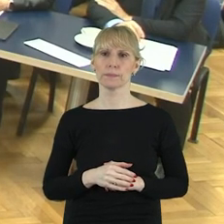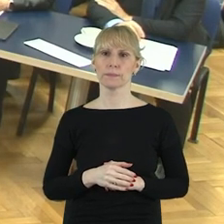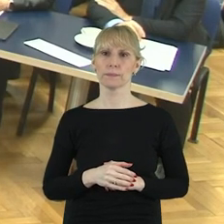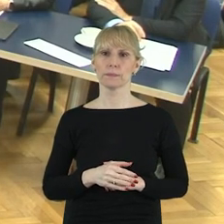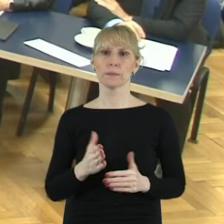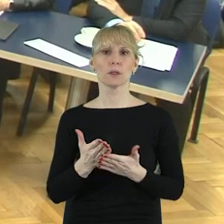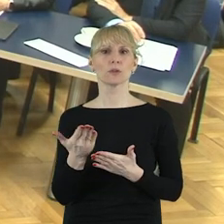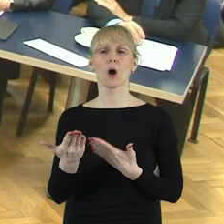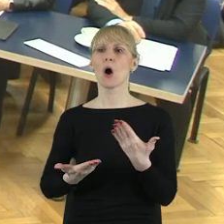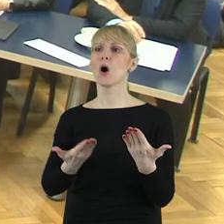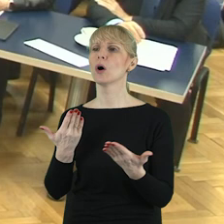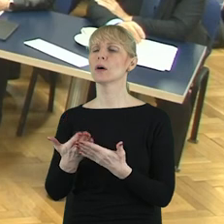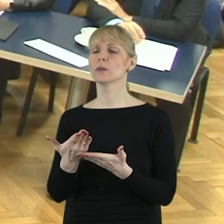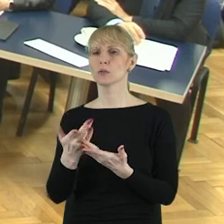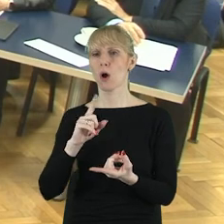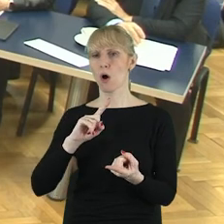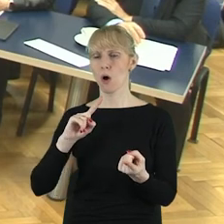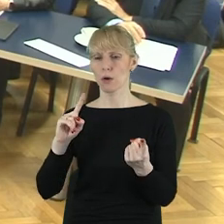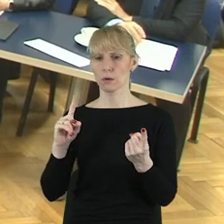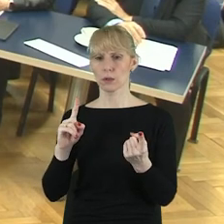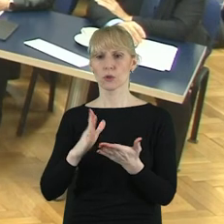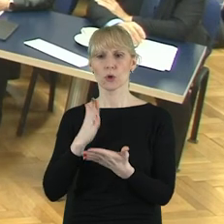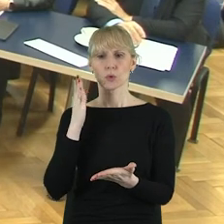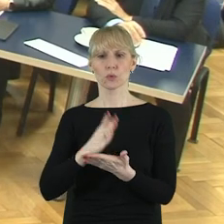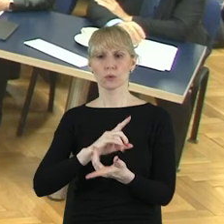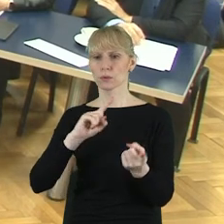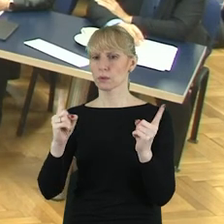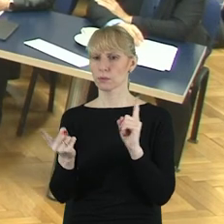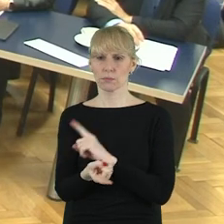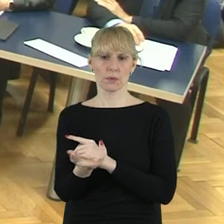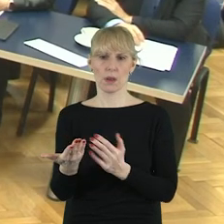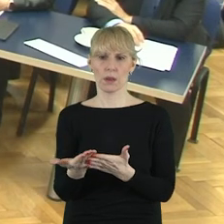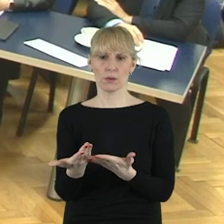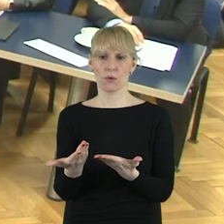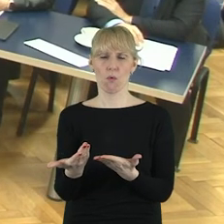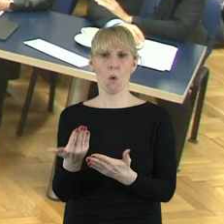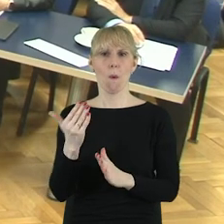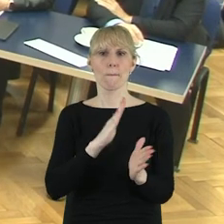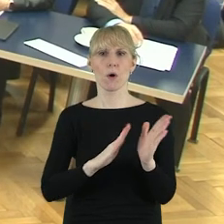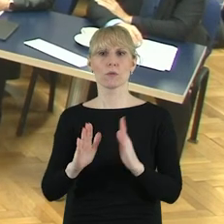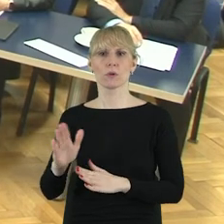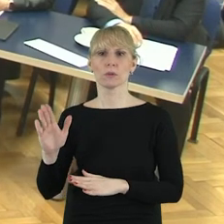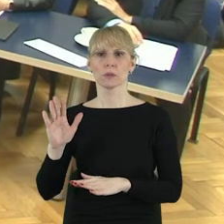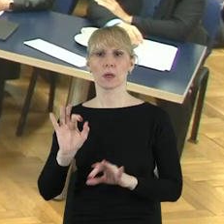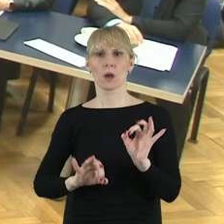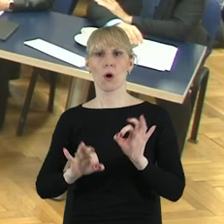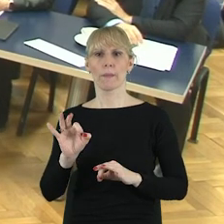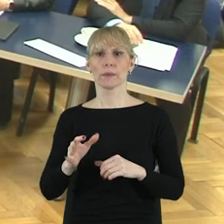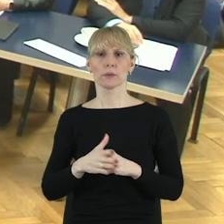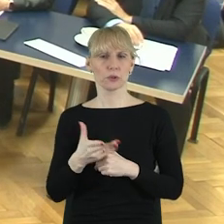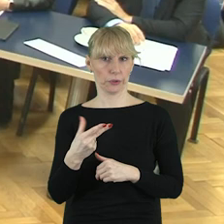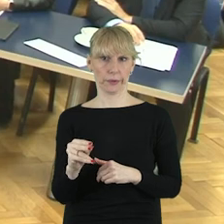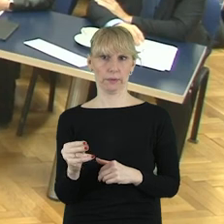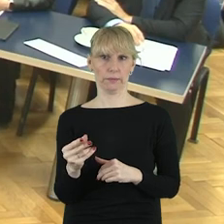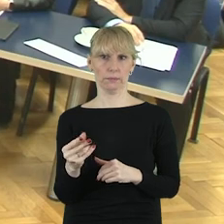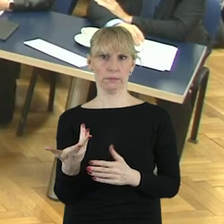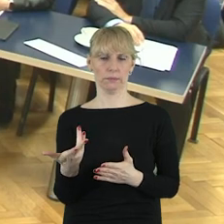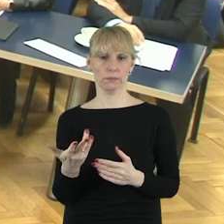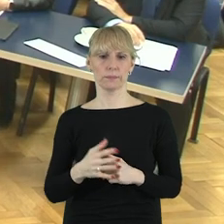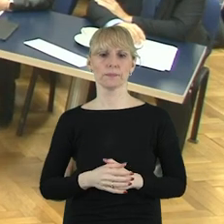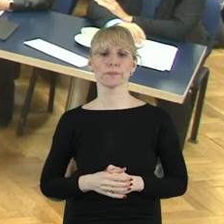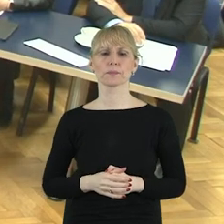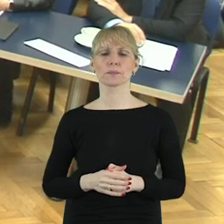przewodniczący Waldemar Wojciechowski, czy on zmienił nasz porządek obrad? Bo ja w końcu nie rozumiem. Czy on zmienił porządek